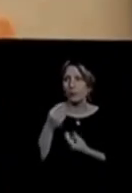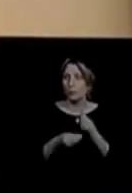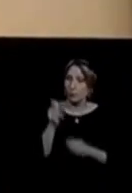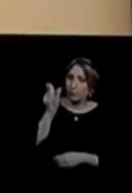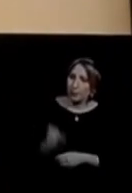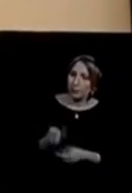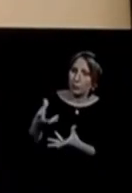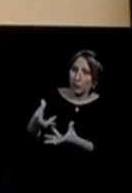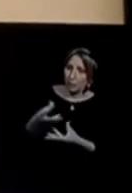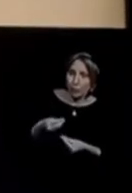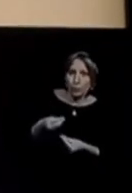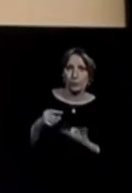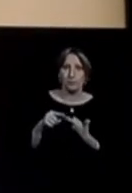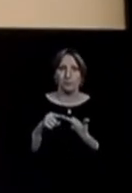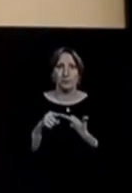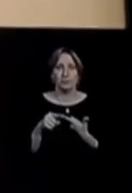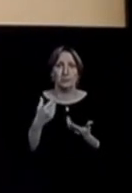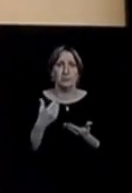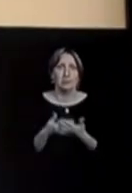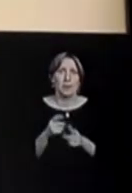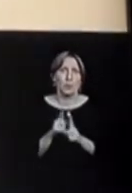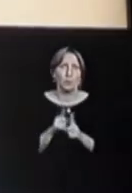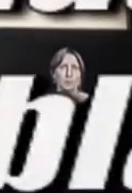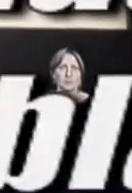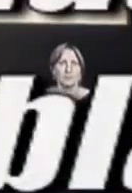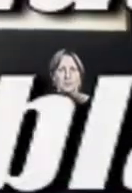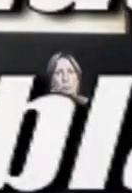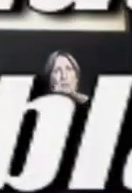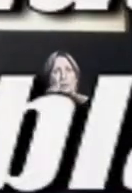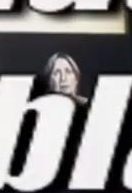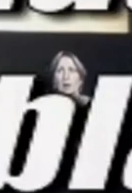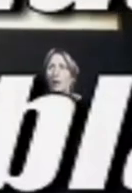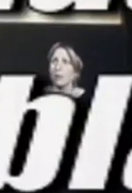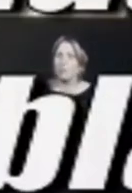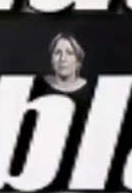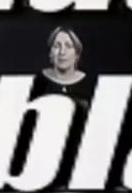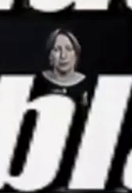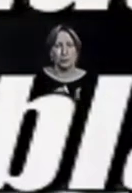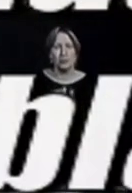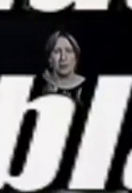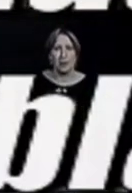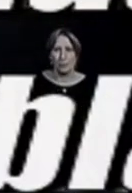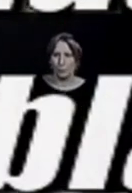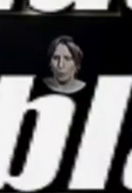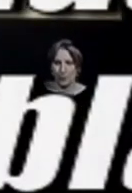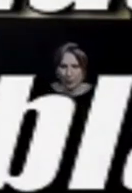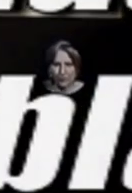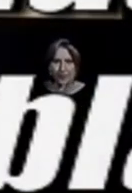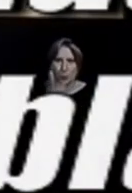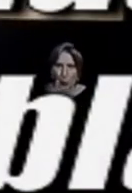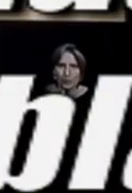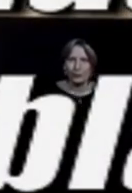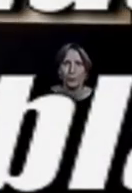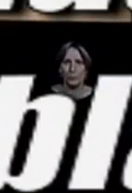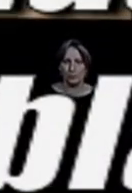à accueillir, ça donne aussi un sens au quotidien. Ça nous permet de continuer à innover, à changer